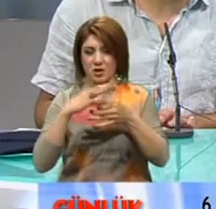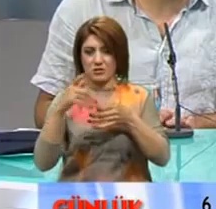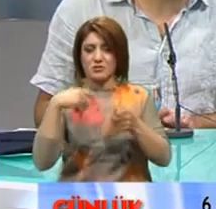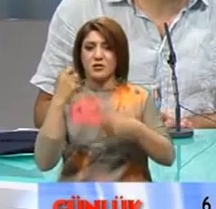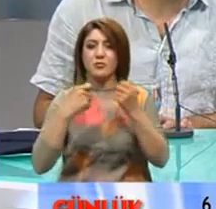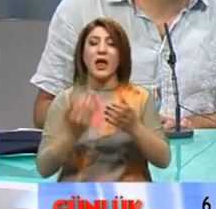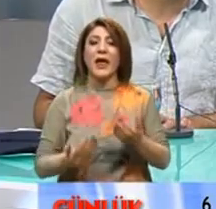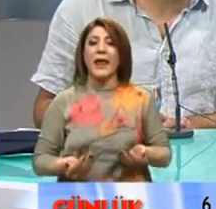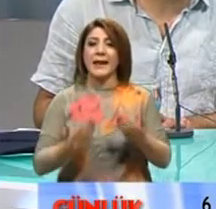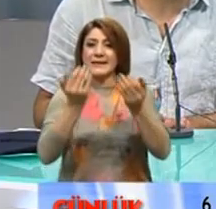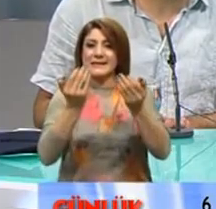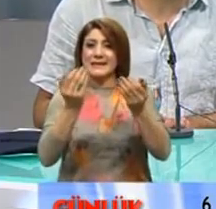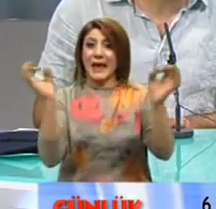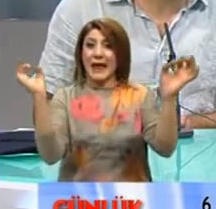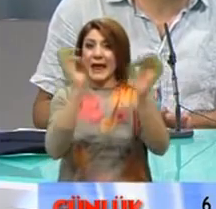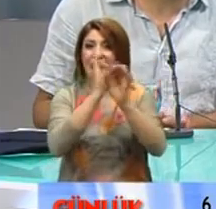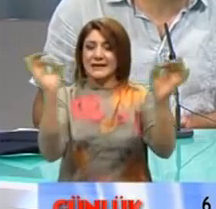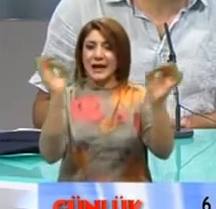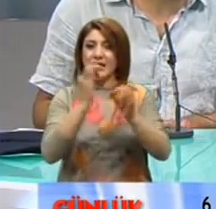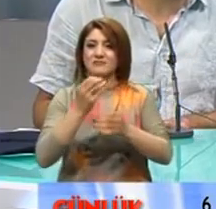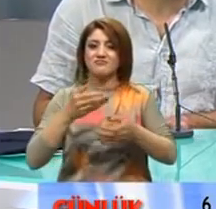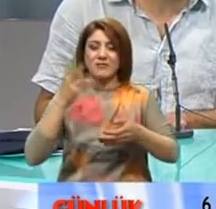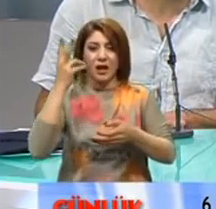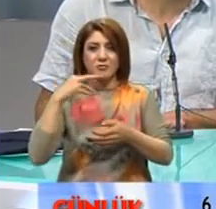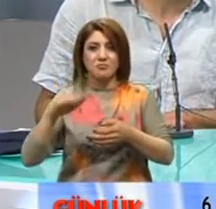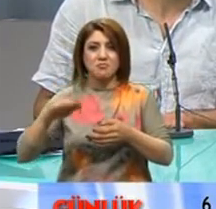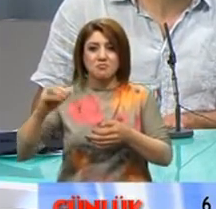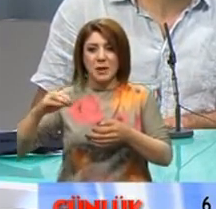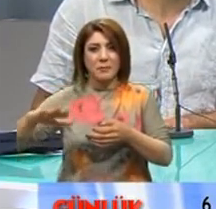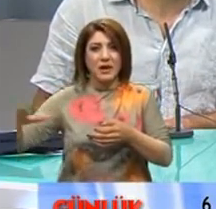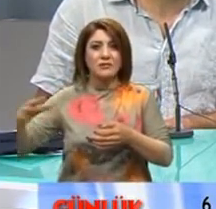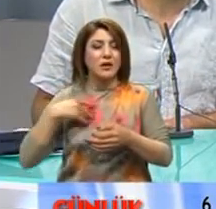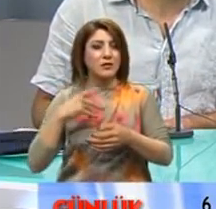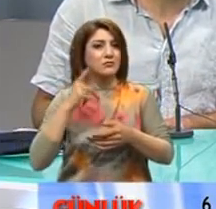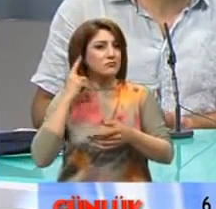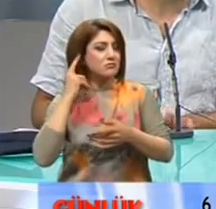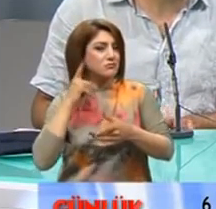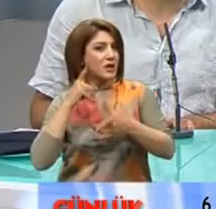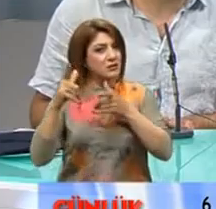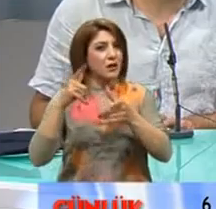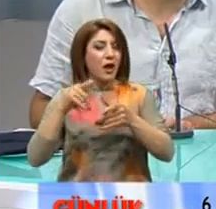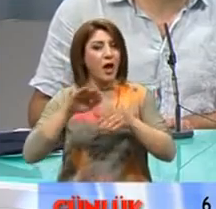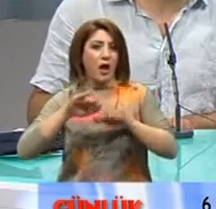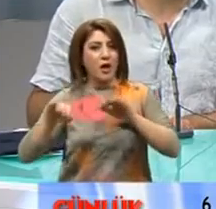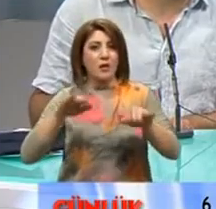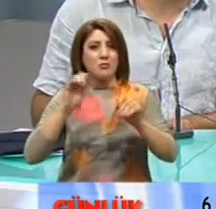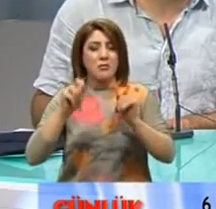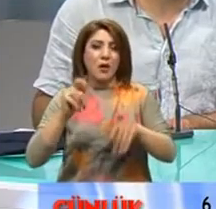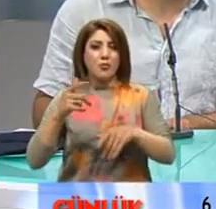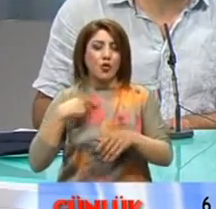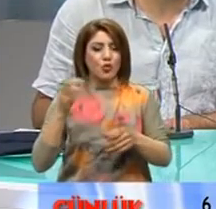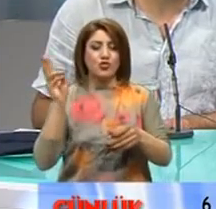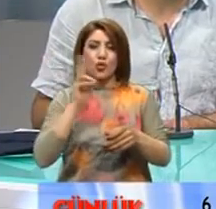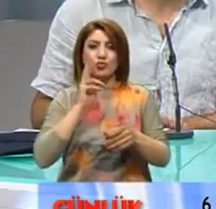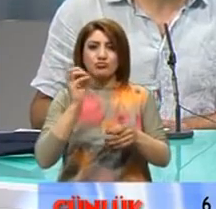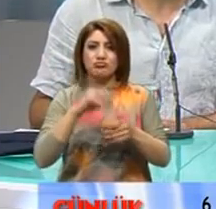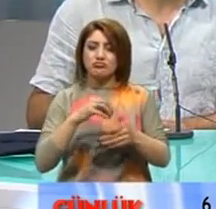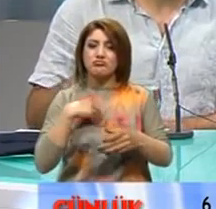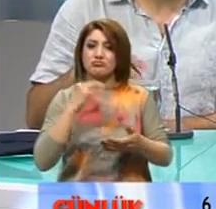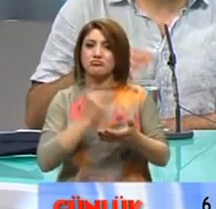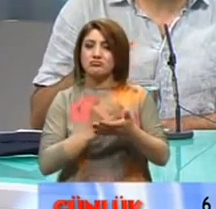çalışmamızda erken dönemdeki bebeklerin, 6 aylık bebeklerin ünlü uyumunu ayırt ettiklerine dair bulgularımız var. Bunlar nihai sonuçlar değil ama ilk izlenimlerimiz bu